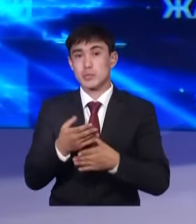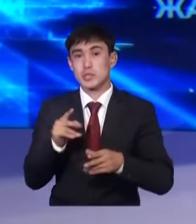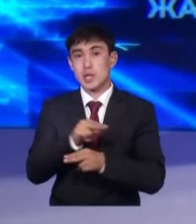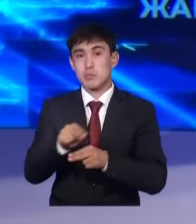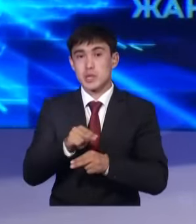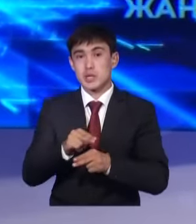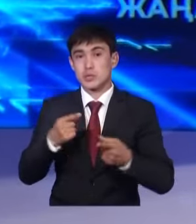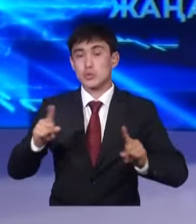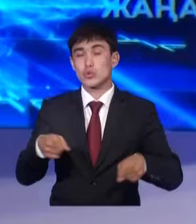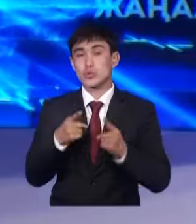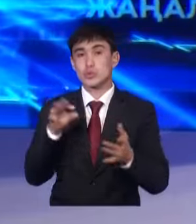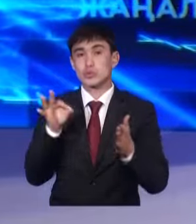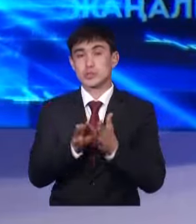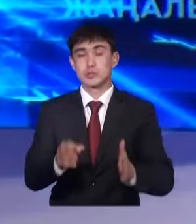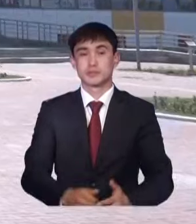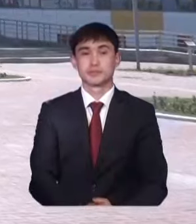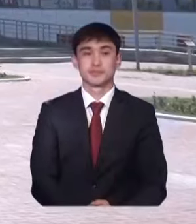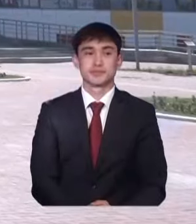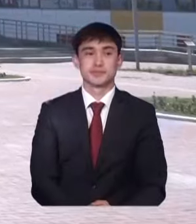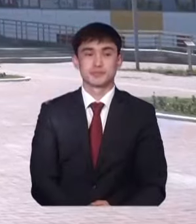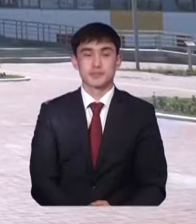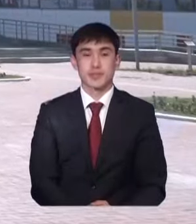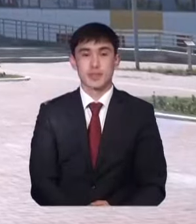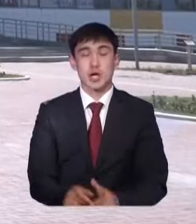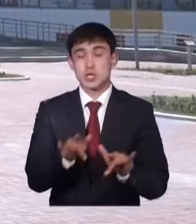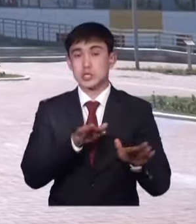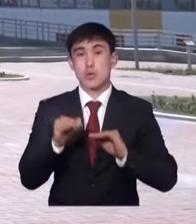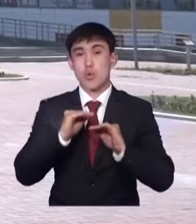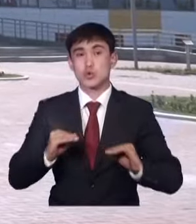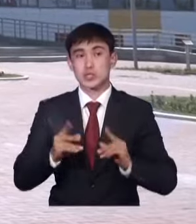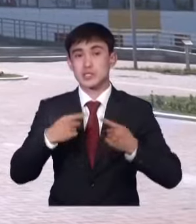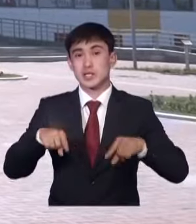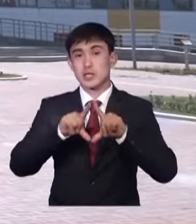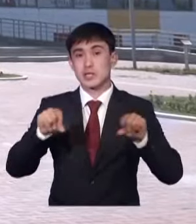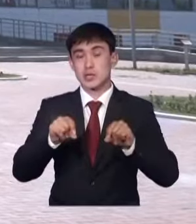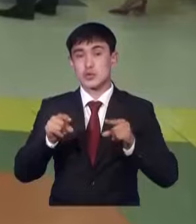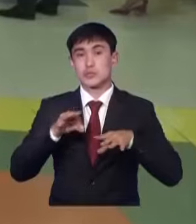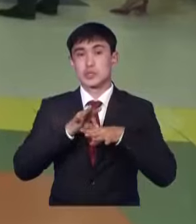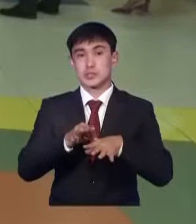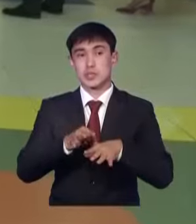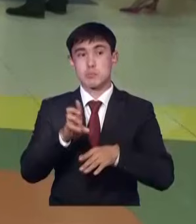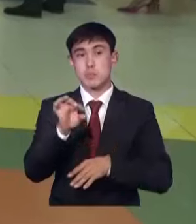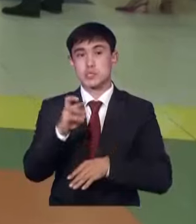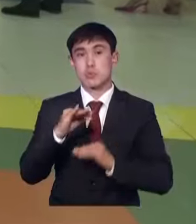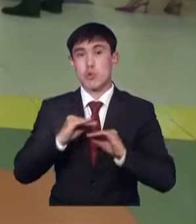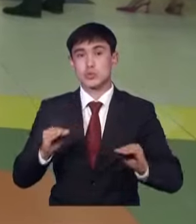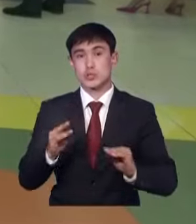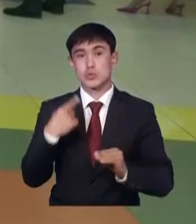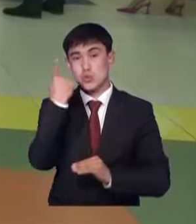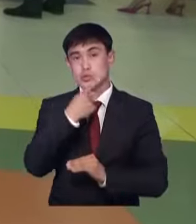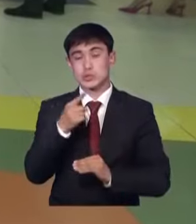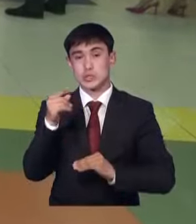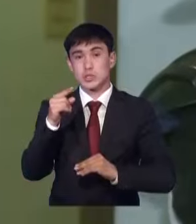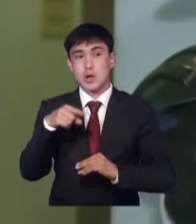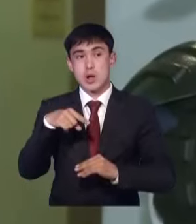тәрбие кеңістігін құруды көздейді. Шара оқушылар сарайында ұйымдастырылды. Бейбіт Исабаев әуелі оқушылардың өздік тәжірибелер